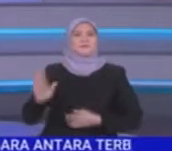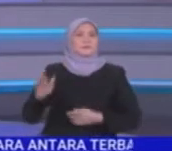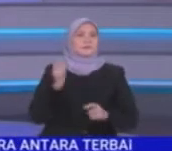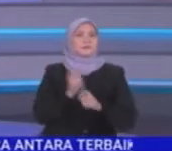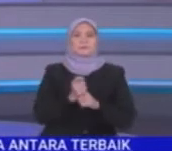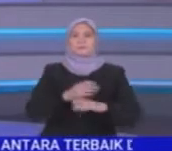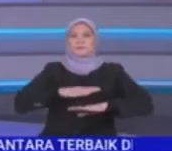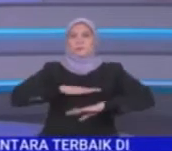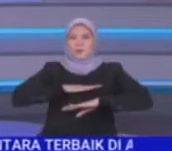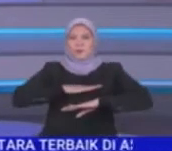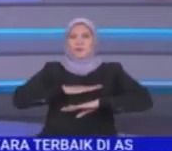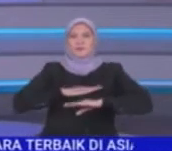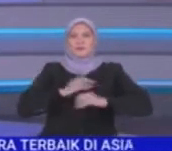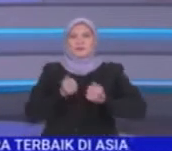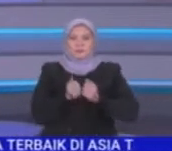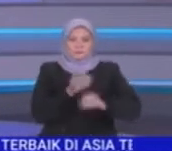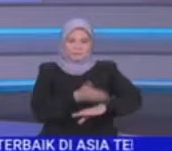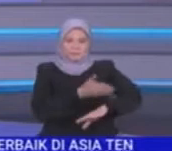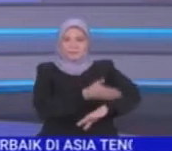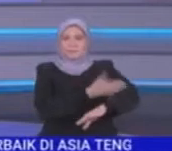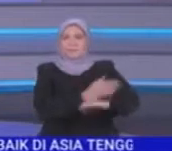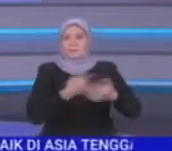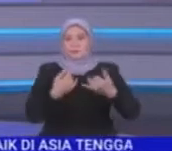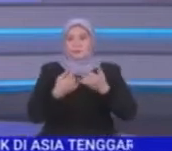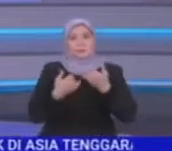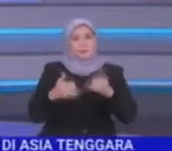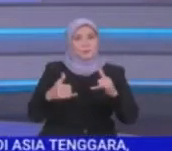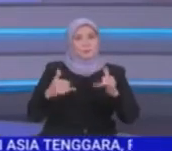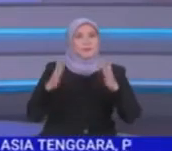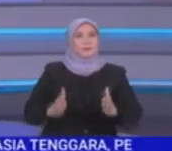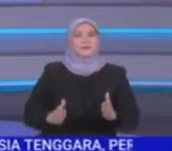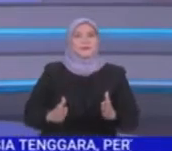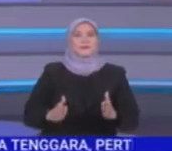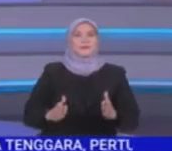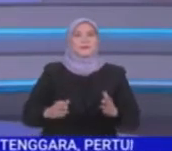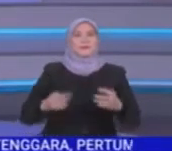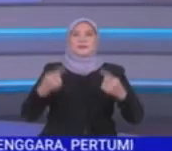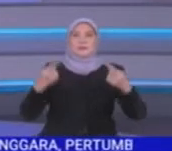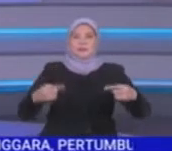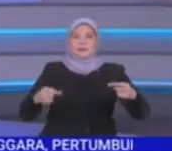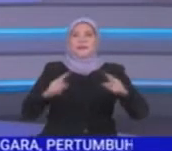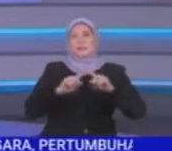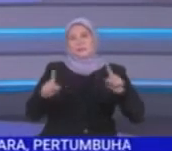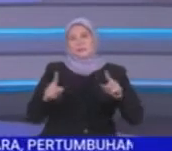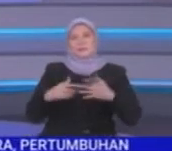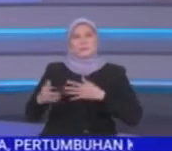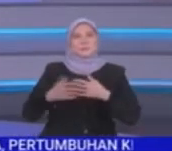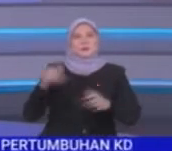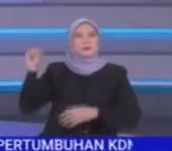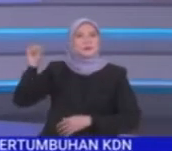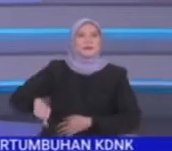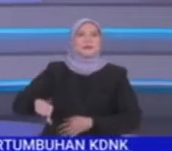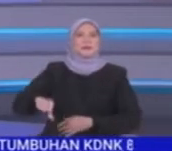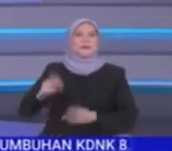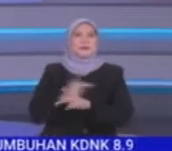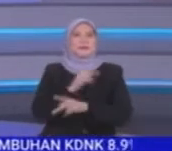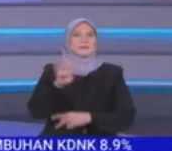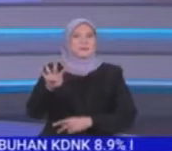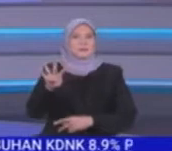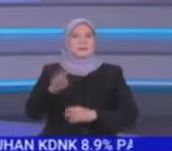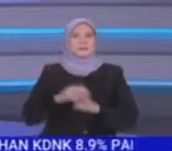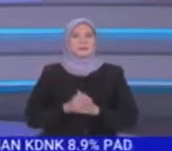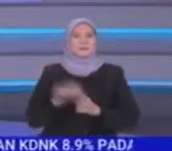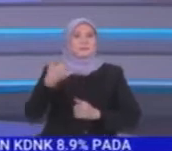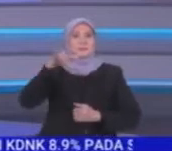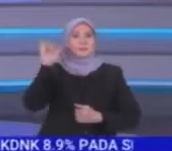tetap berpuas hati dengan peningkatan dipamerkan pemainnya dalam kejohanan tersebut biarpun tewas buat kali keempat.